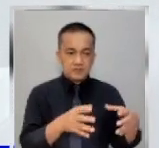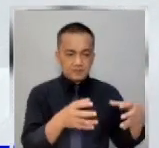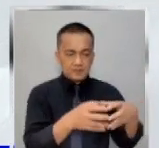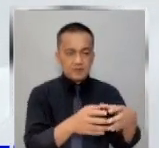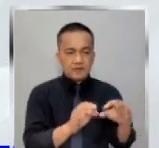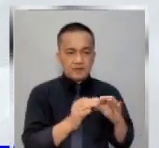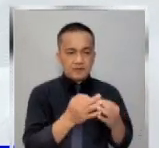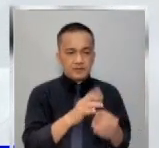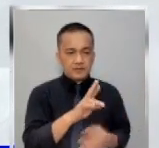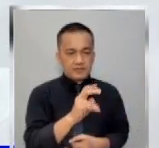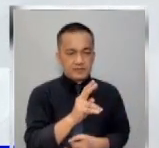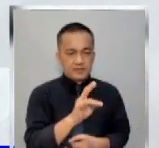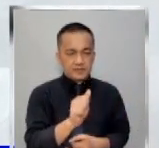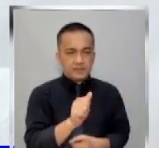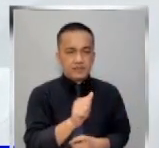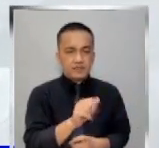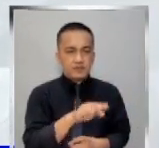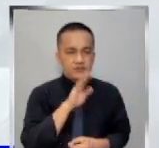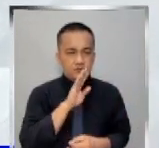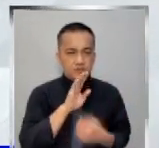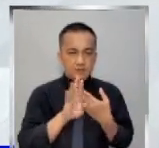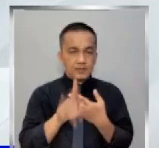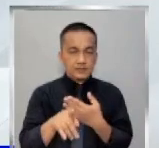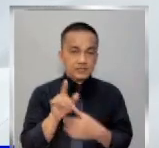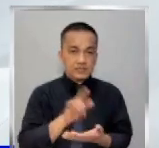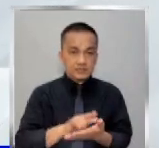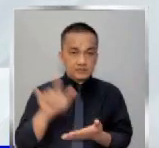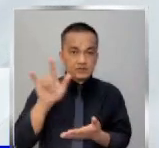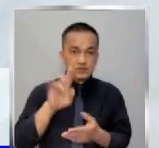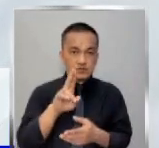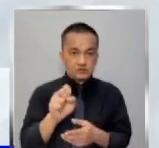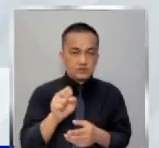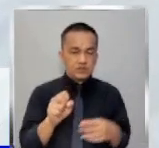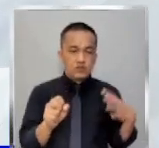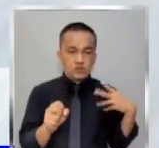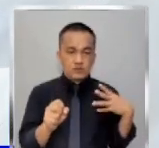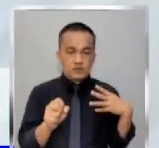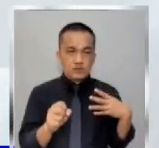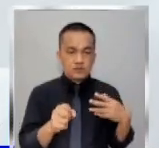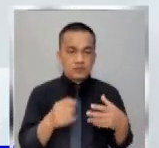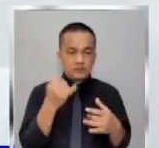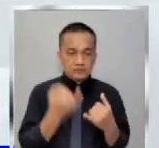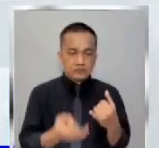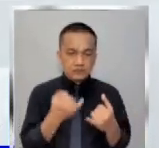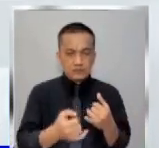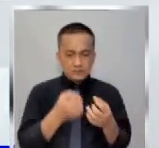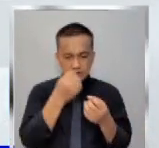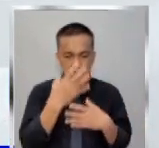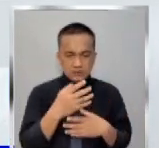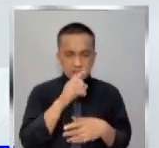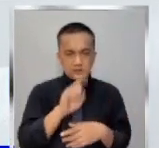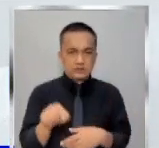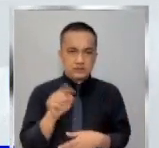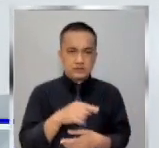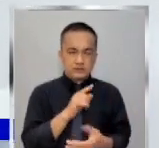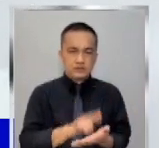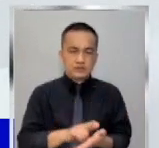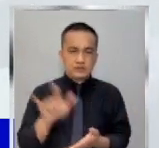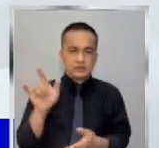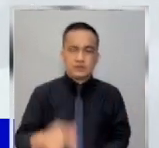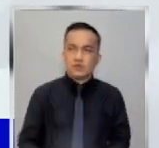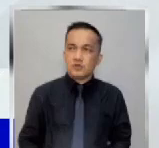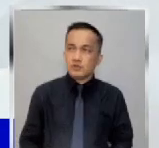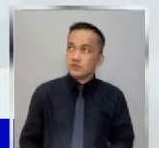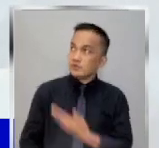na pabaliksan na ng Spain dahil ilang oras pa raw silang pinaghintay bago inabisuhan na kansilado ang kanilang flight. Naghintay kami ng flight namin